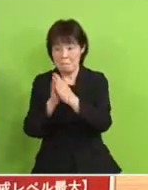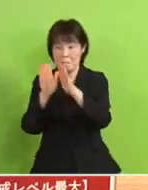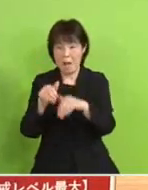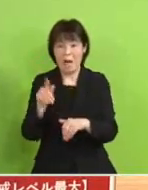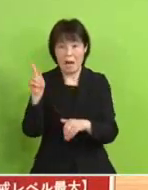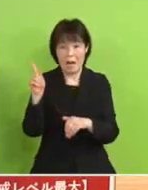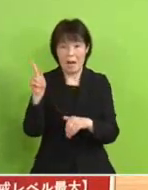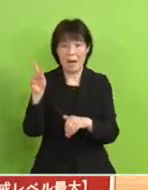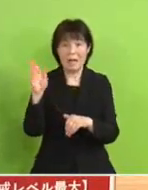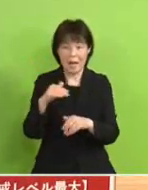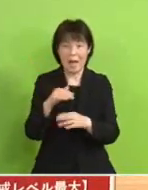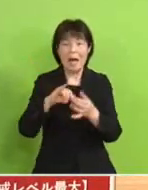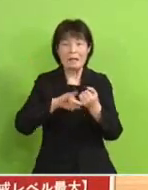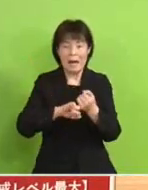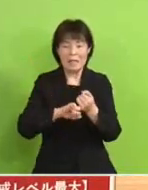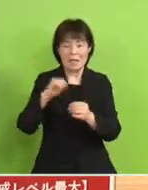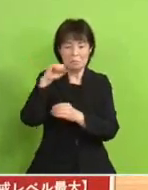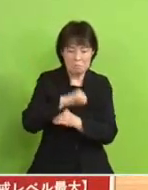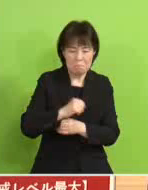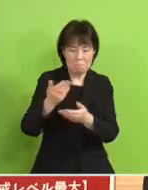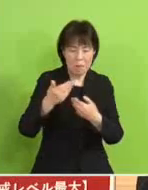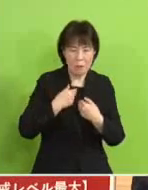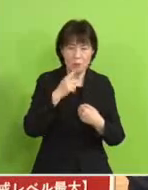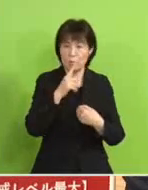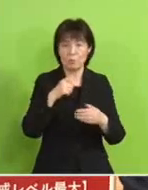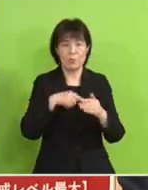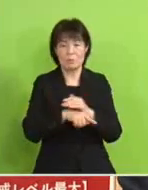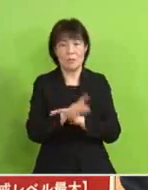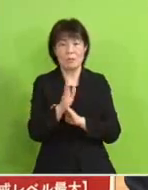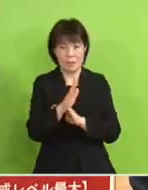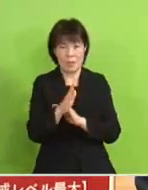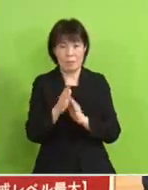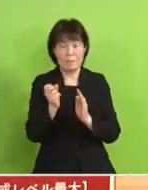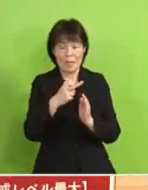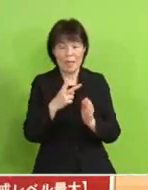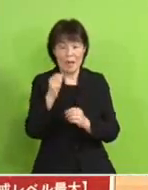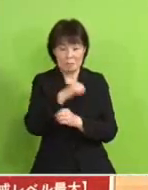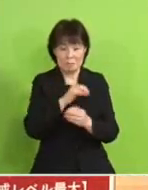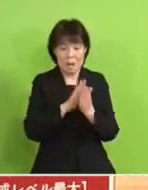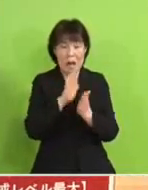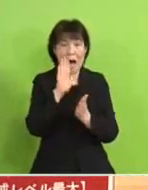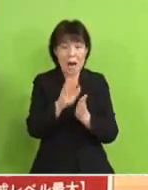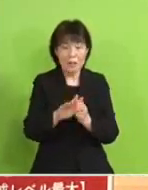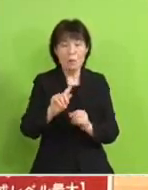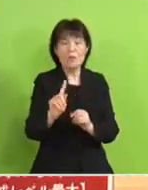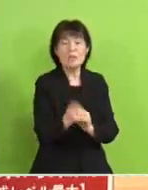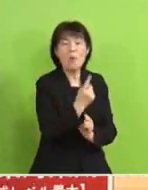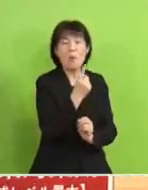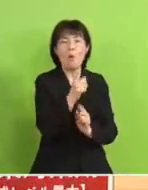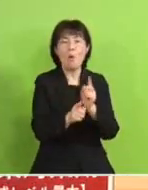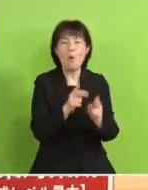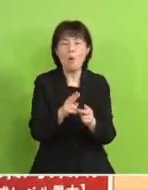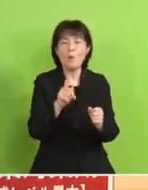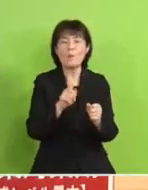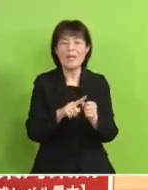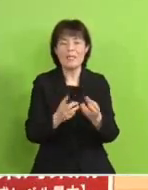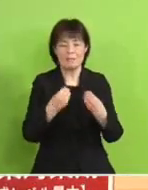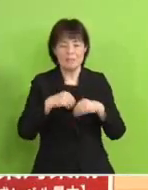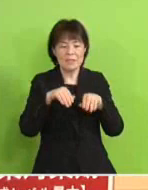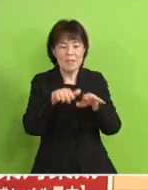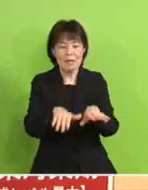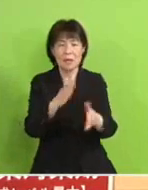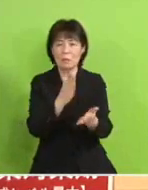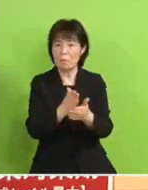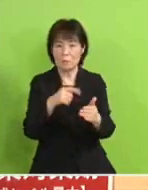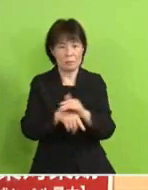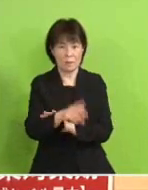からといって必ず適用されるものでも、適用されたからといって自動的に感染が収まるもので